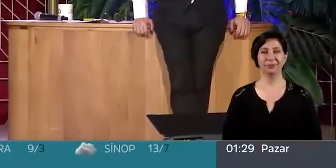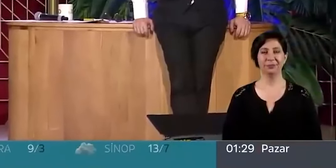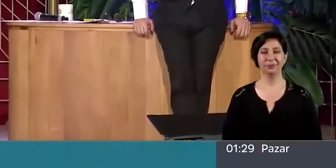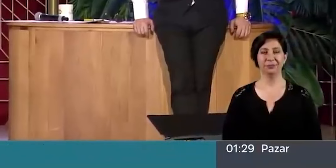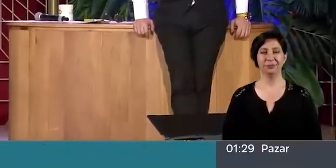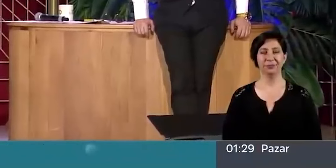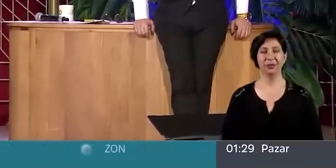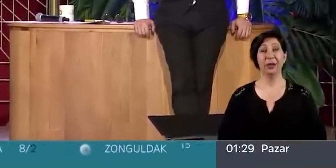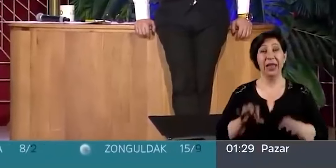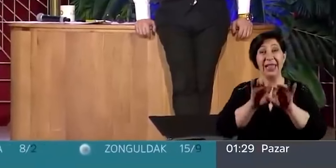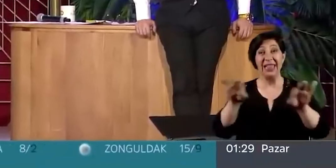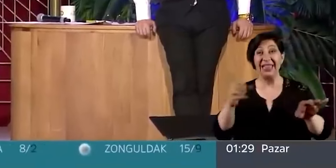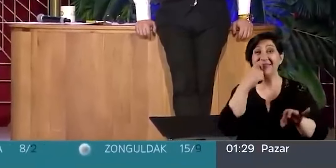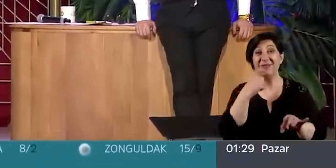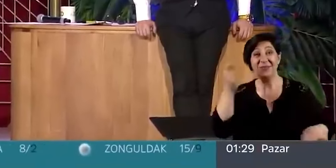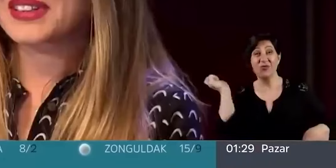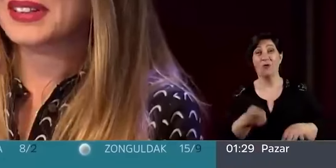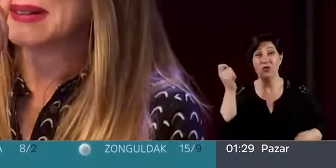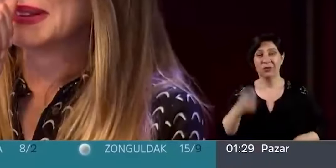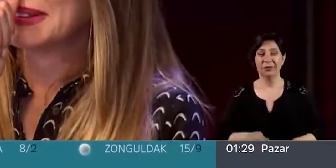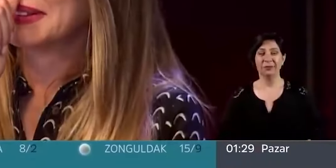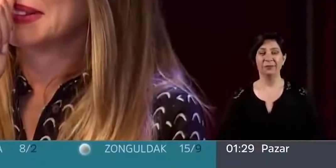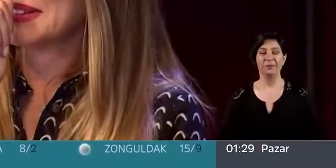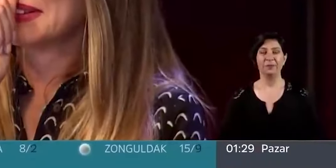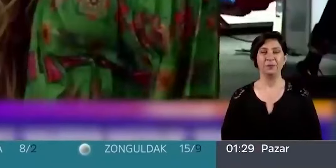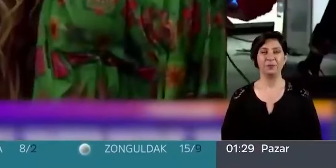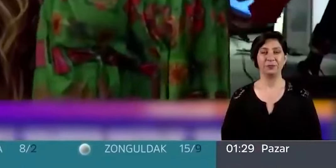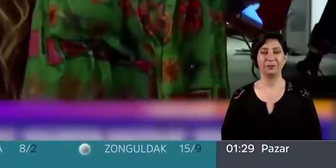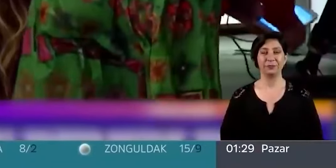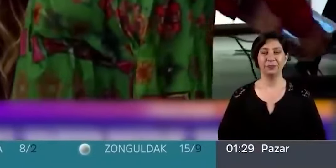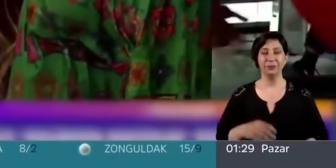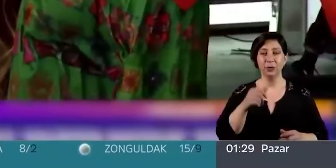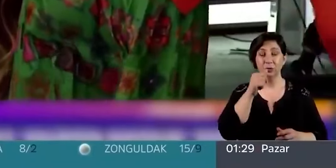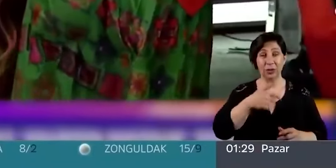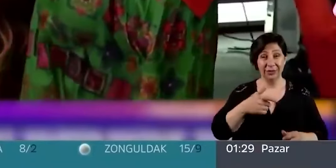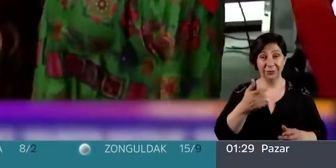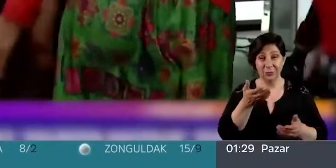Çok levye ile dövün. Devam. Oh. Bir su atın